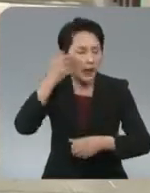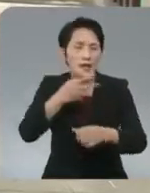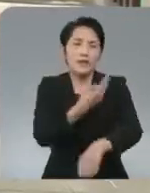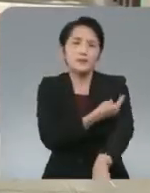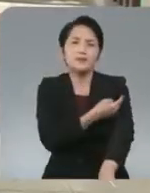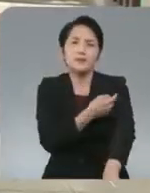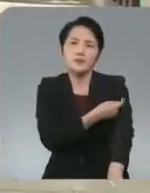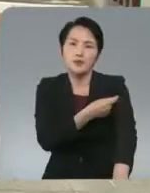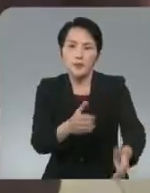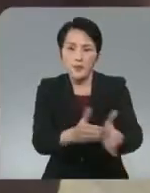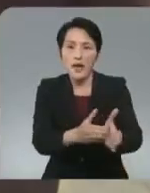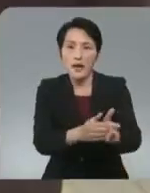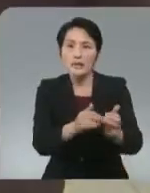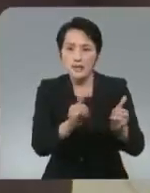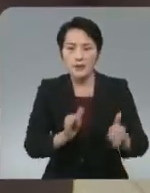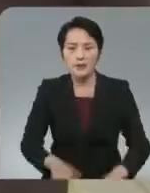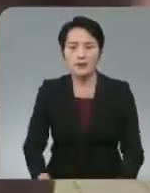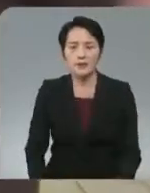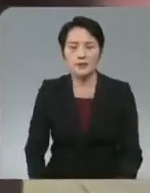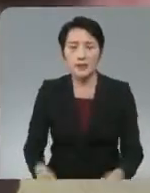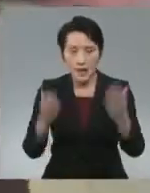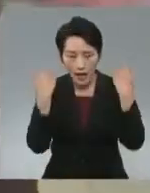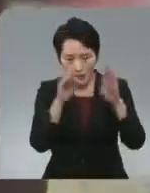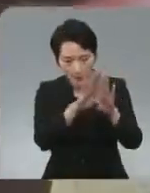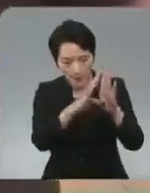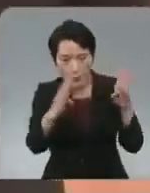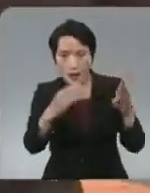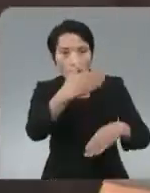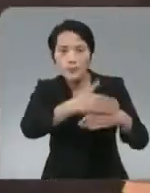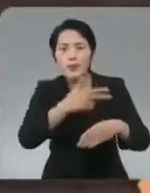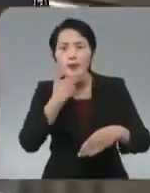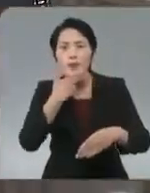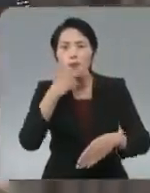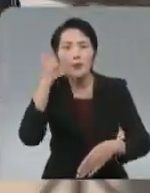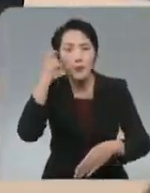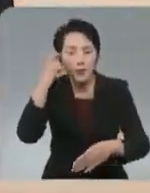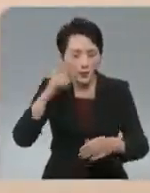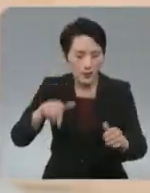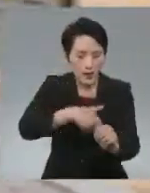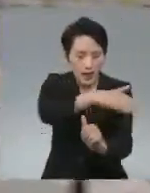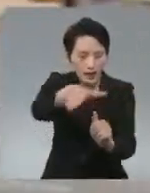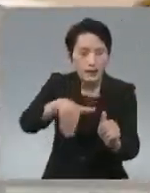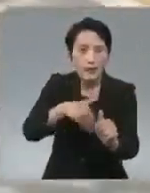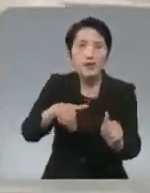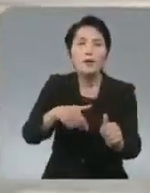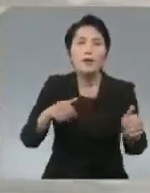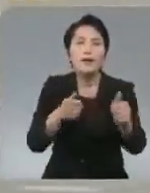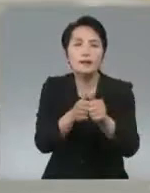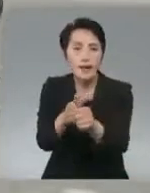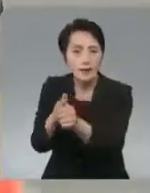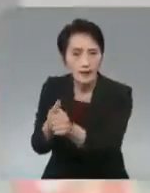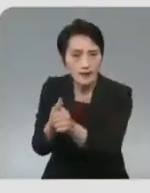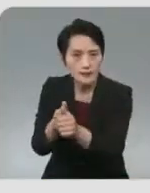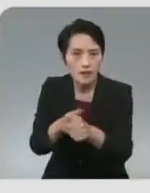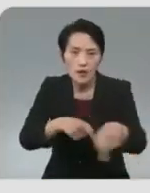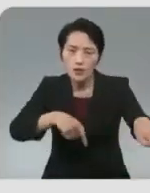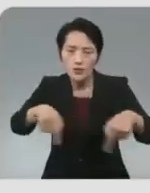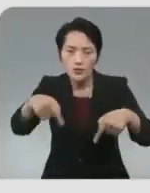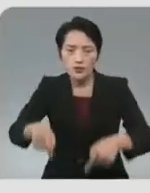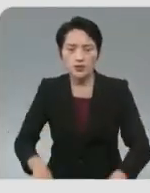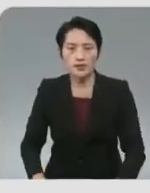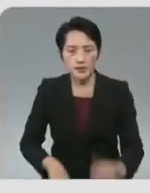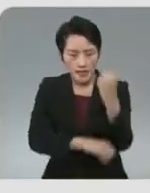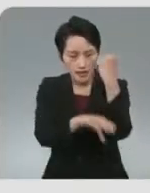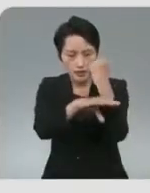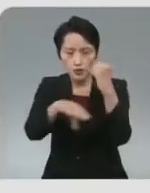隔離者を含めて投稿できない人数が全体の15%未満の場合は正常投稿を維持し